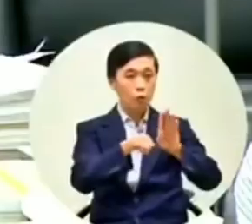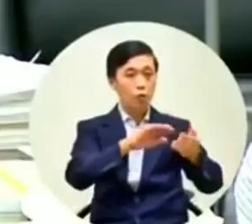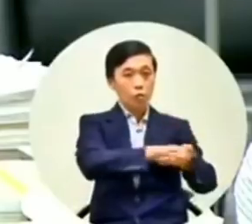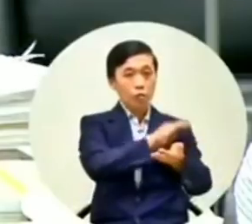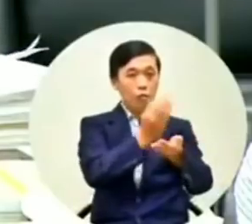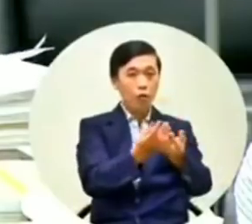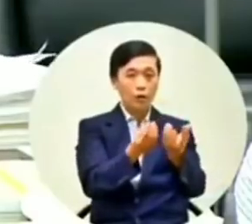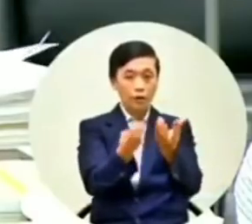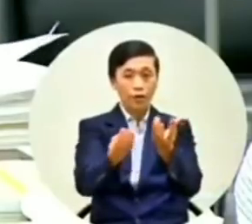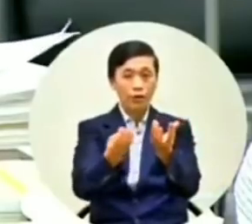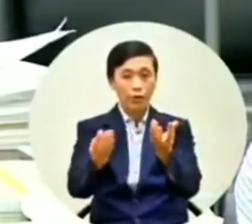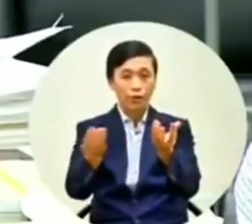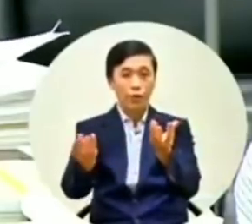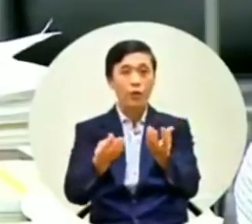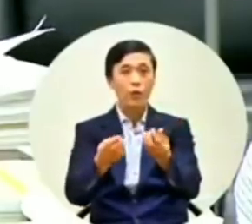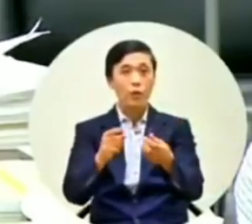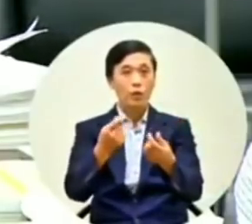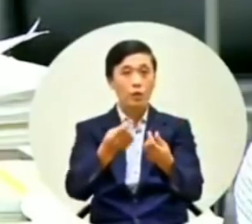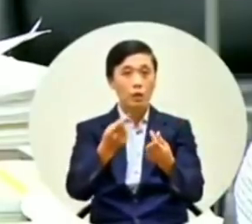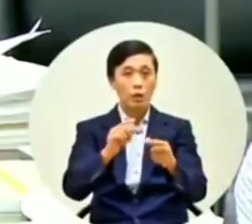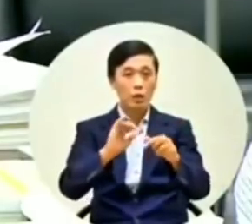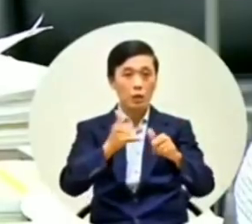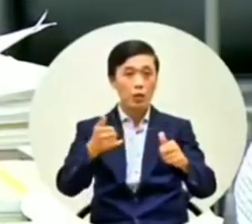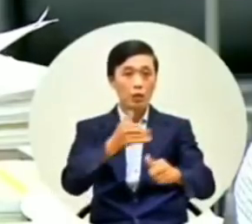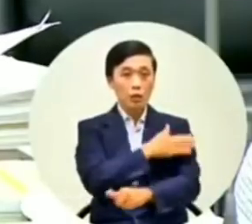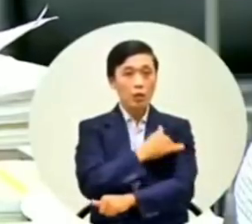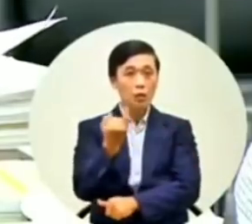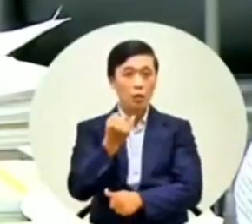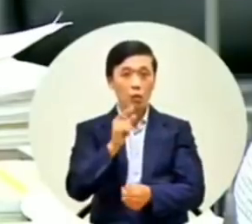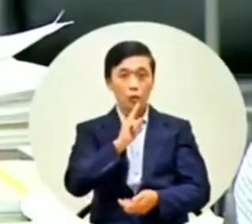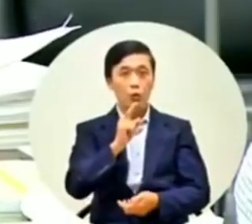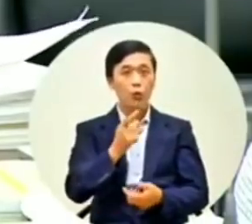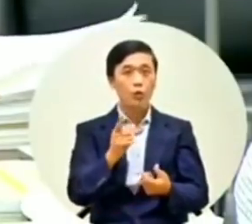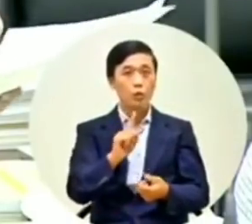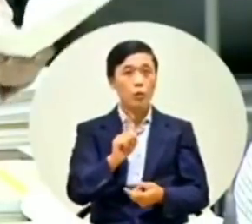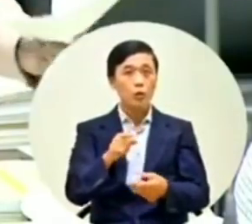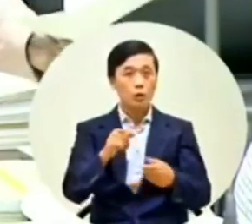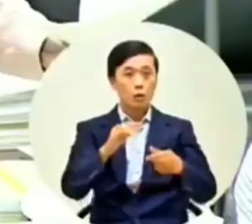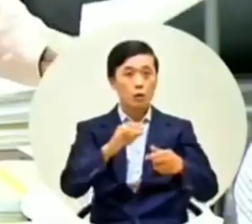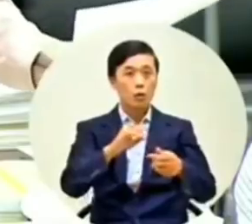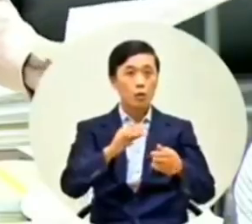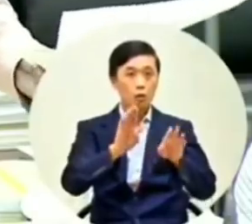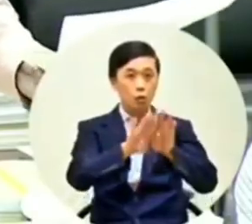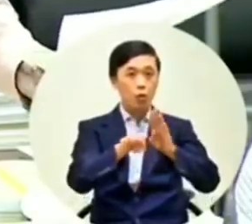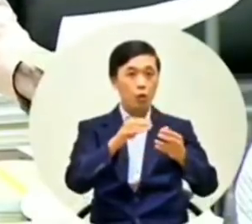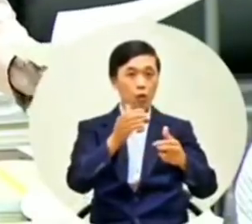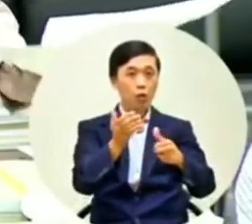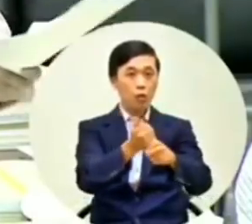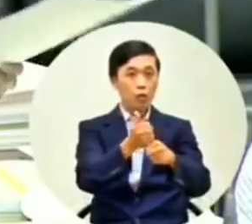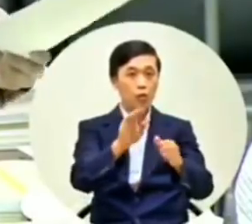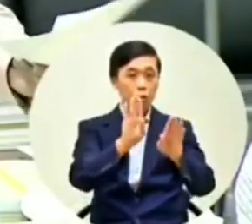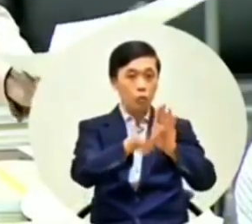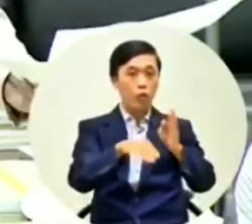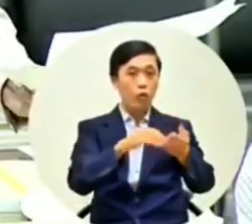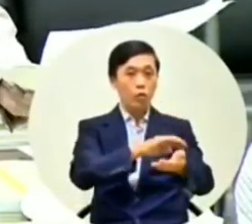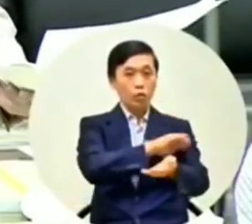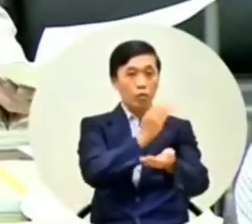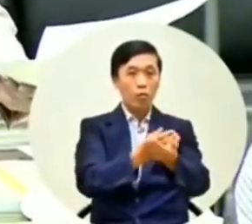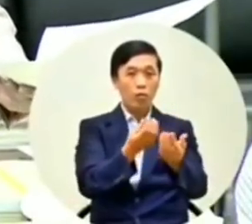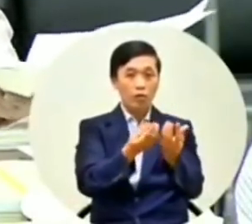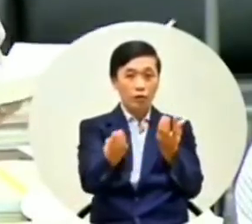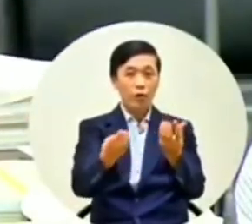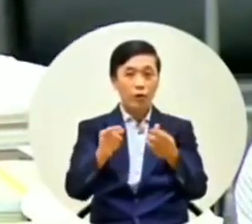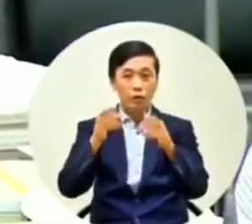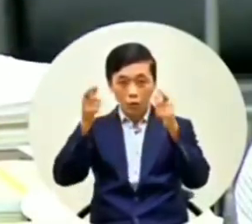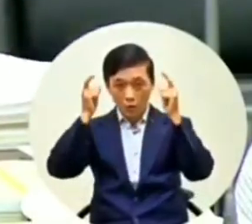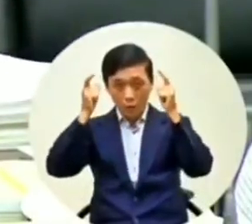括我们刚刚的我们的陈美雅议员所说的、这个统筹分配管的制度不公平嘛。未来我们侨科下